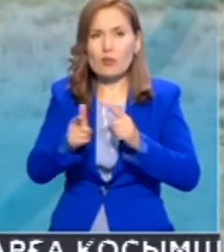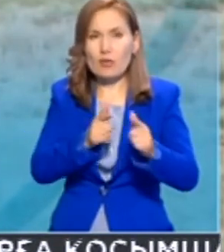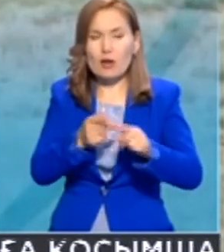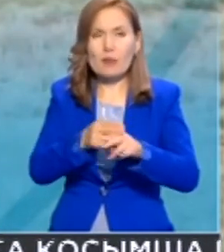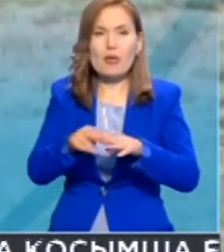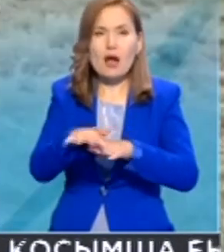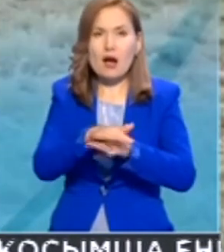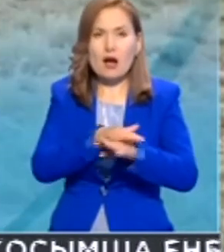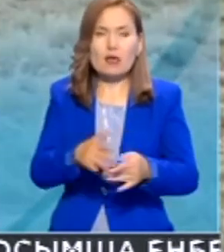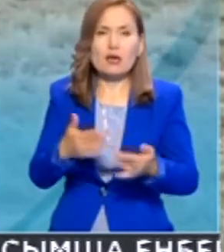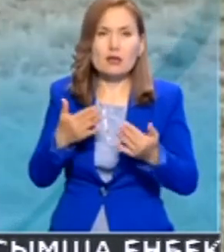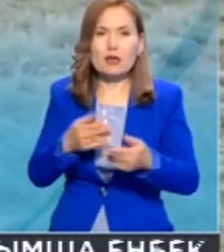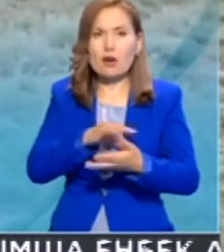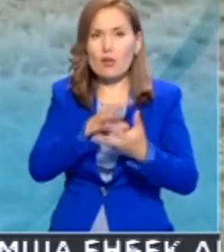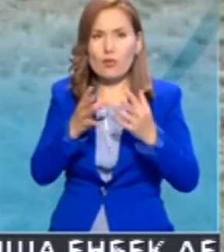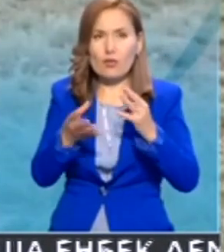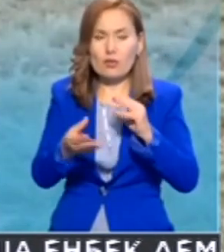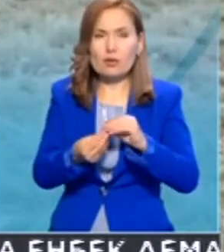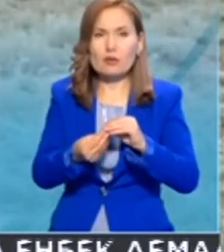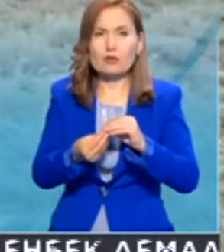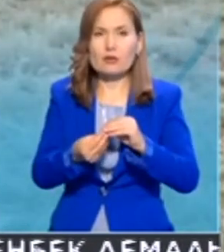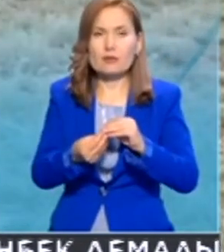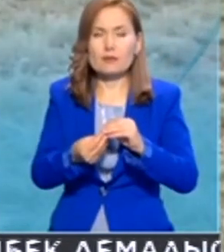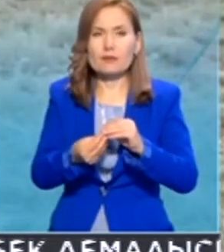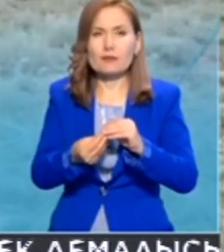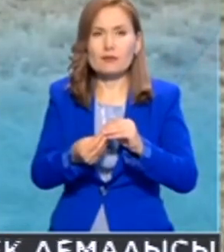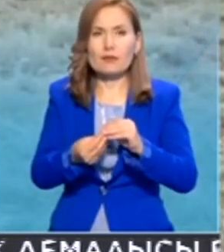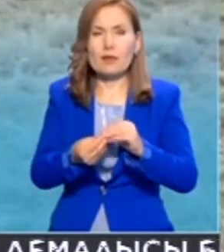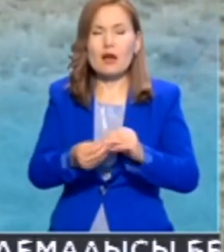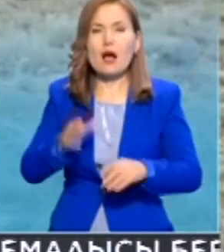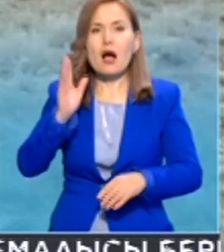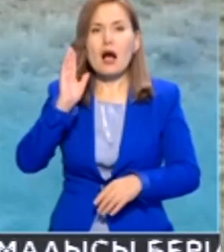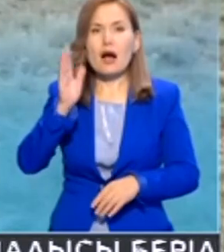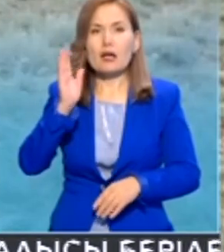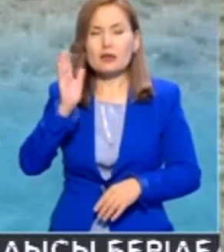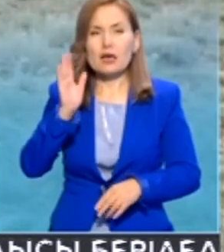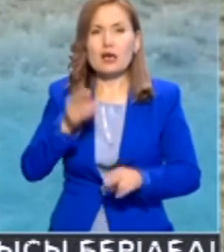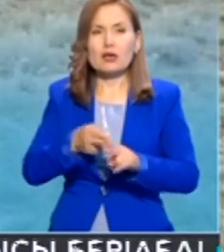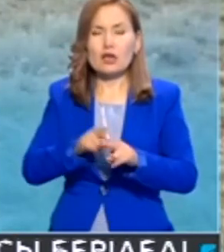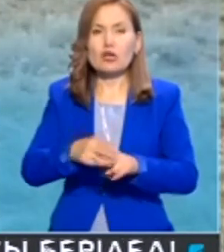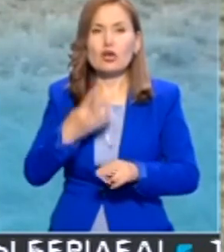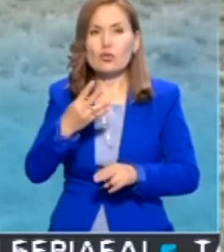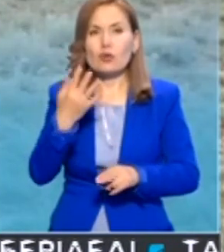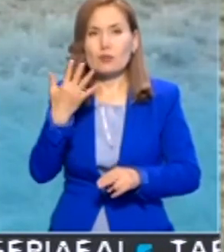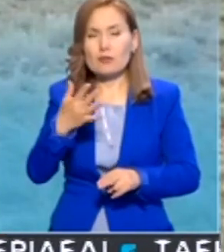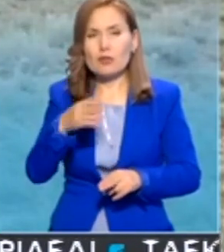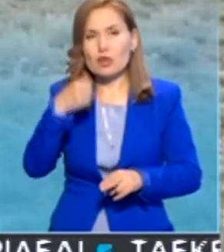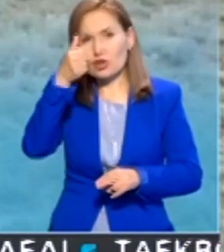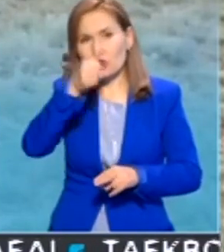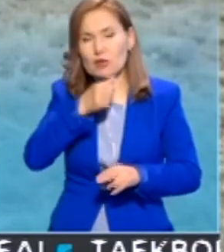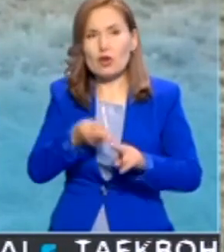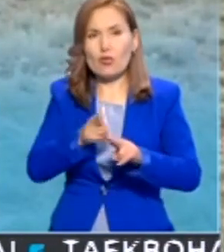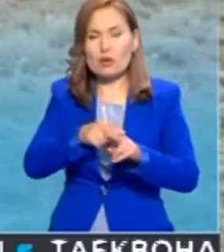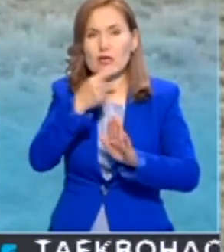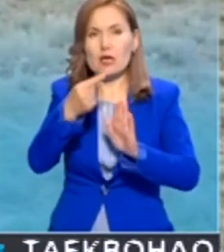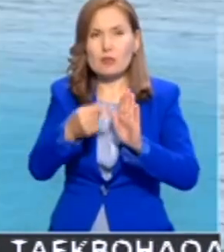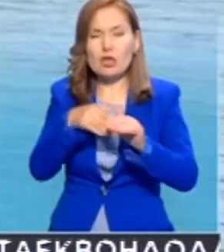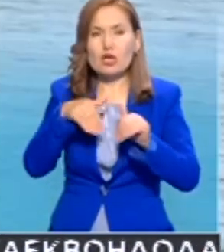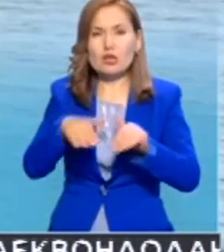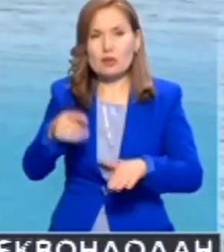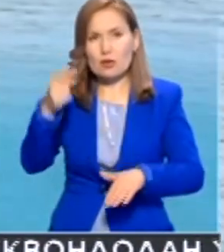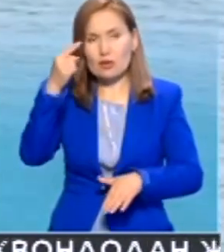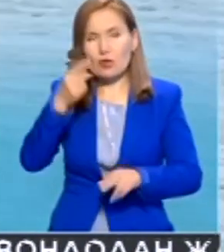сұранысы ғой, талабы. Жобам бойынша ол енді алдағы ол 4-5 жылда шешімін табатын шығар деп